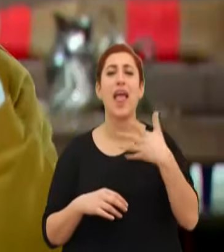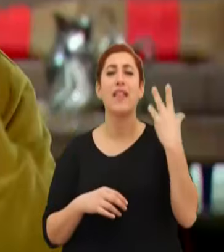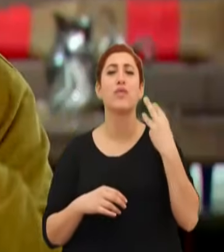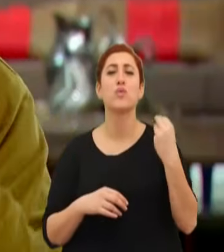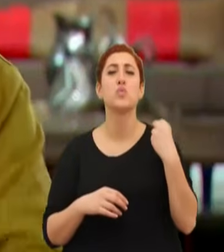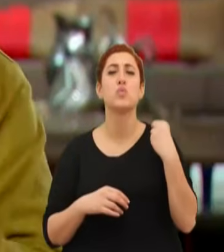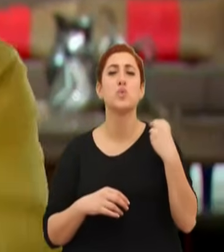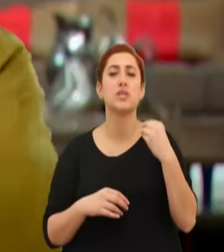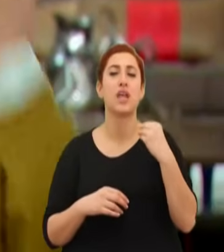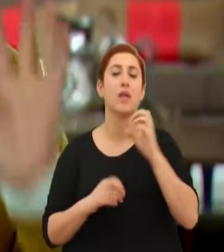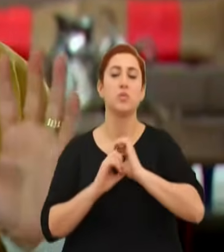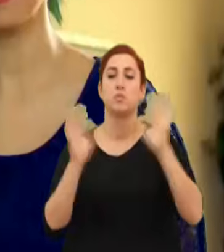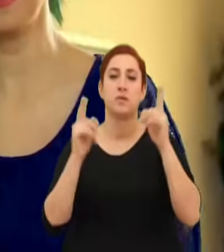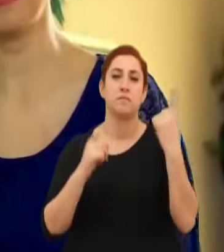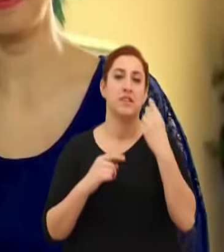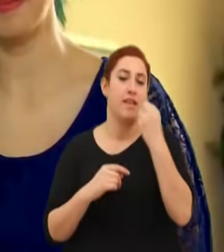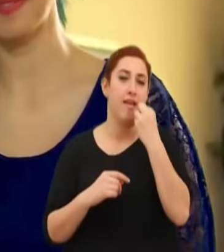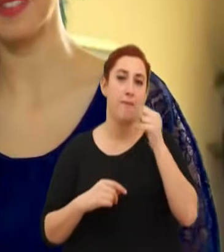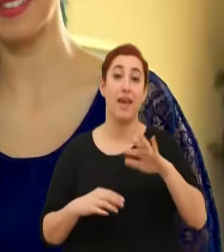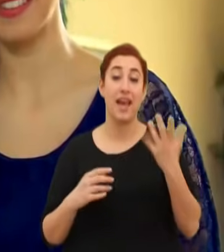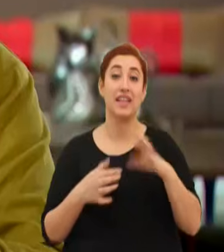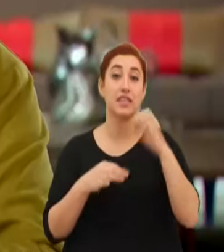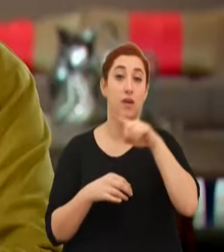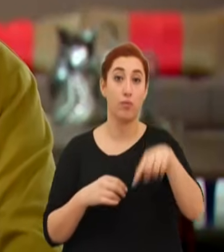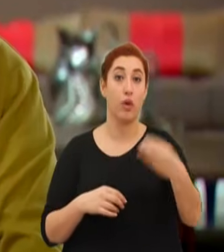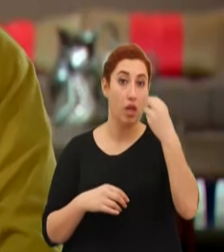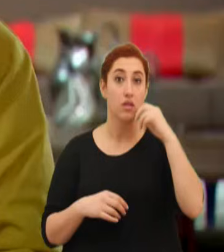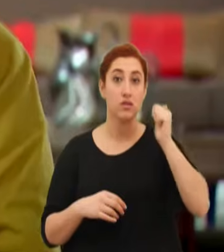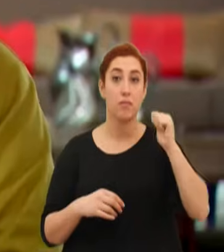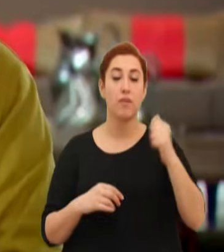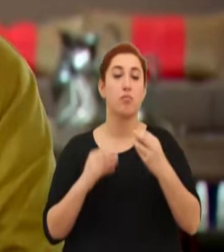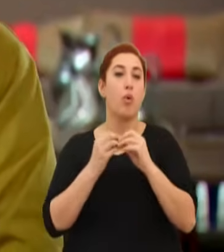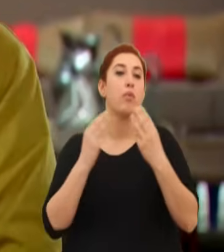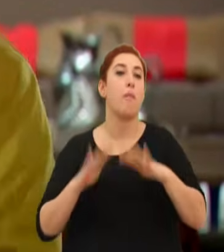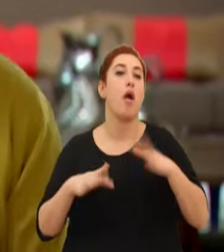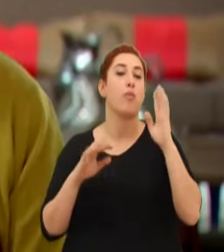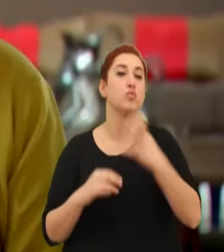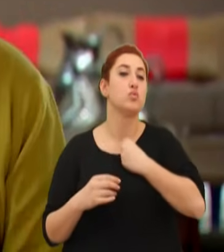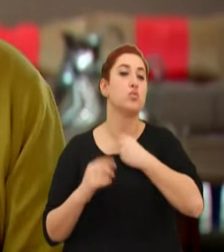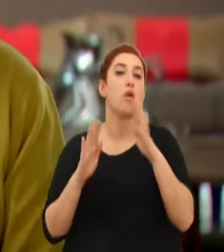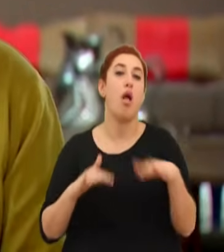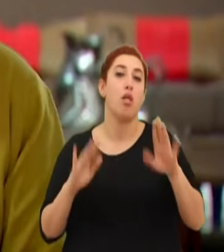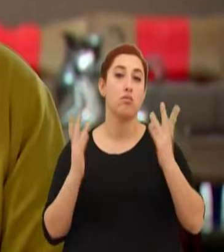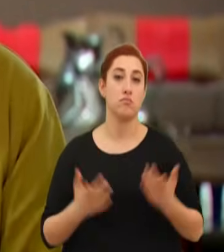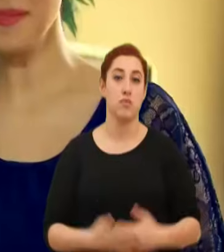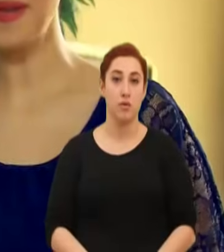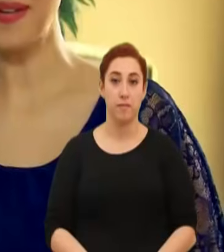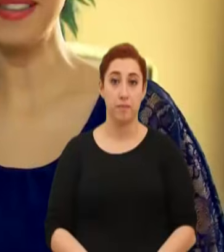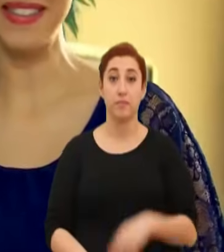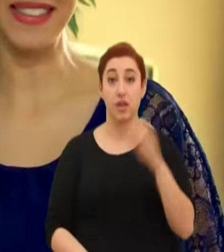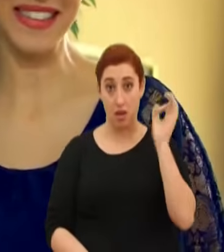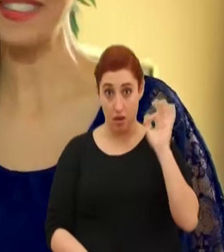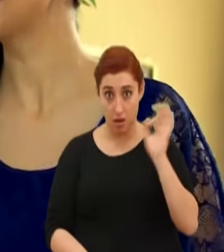en mükemmel mucize. Yani insan bundan yedi mi ne dert kali ne de tasa.